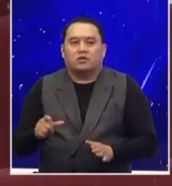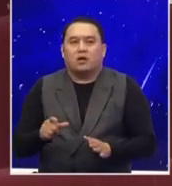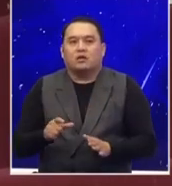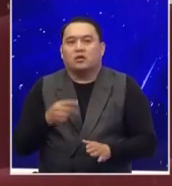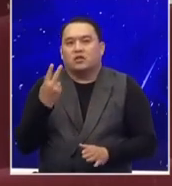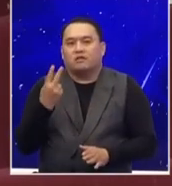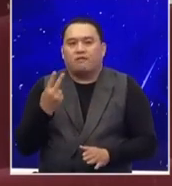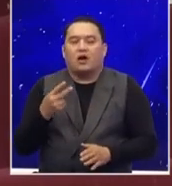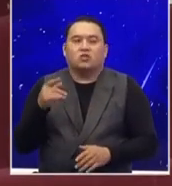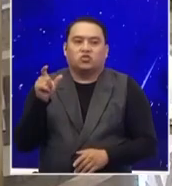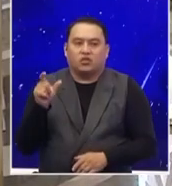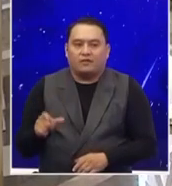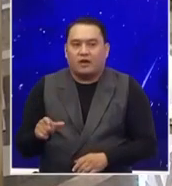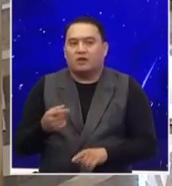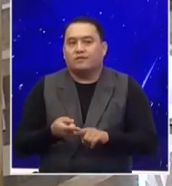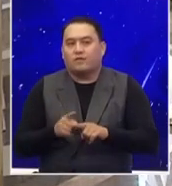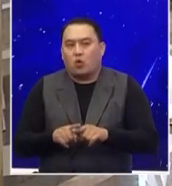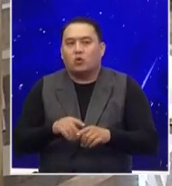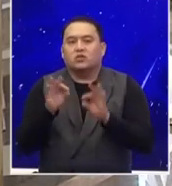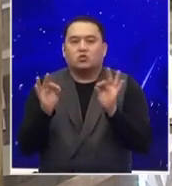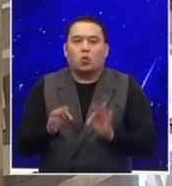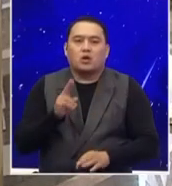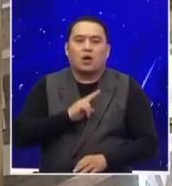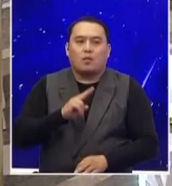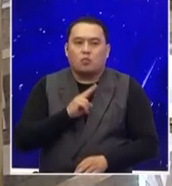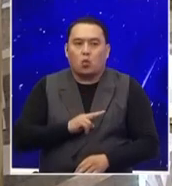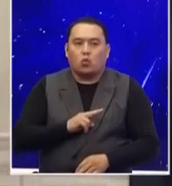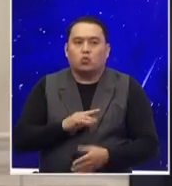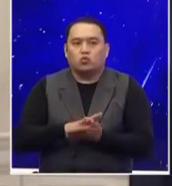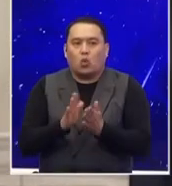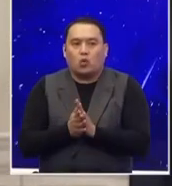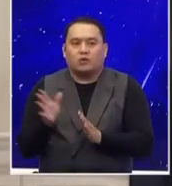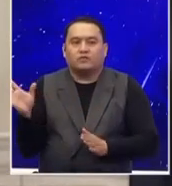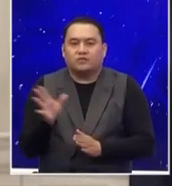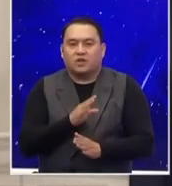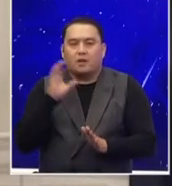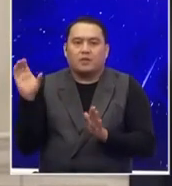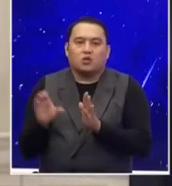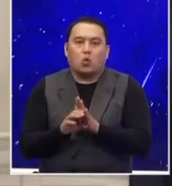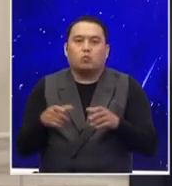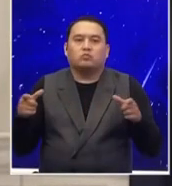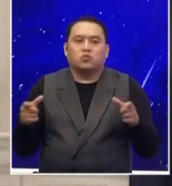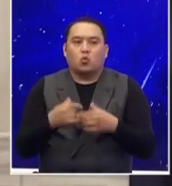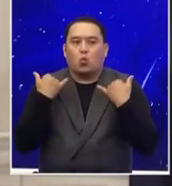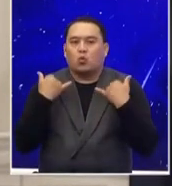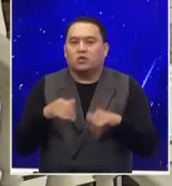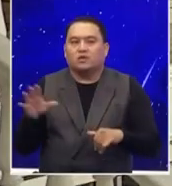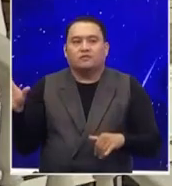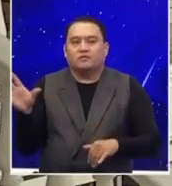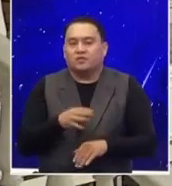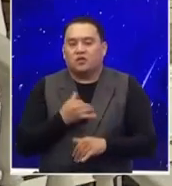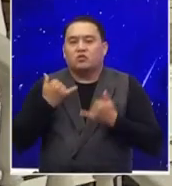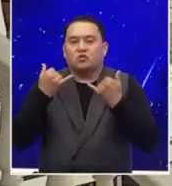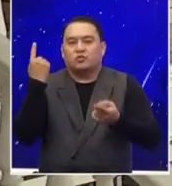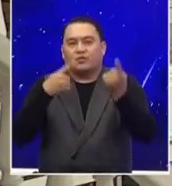дистанцией в 2 кресла. И хоть Талдыкурганский храм искусства работает в нынешнюю пору с условием всех карантинных мер, он не перестает удивлять истинных